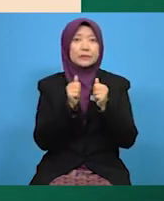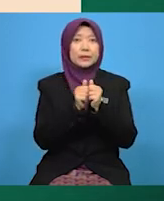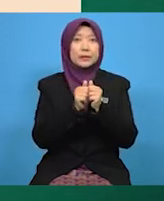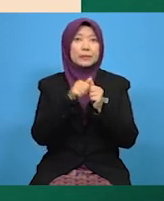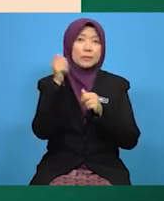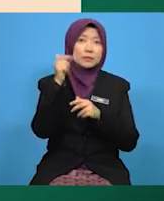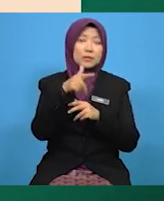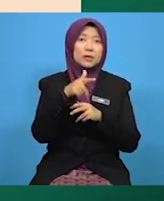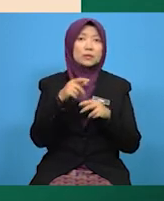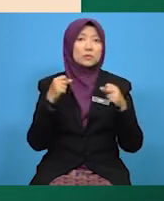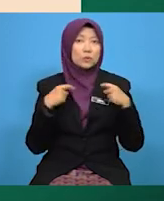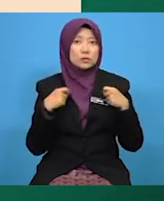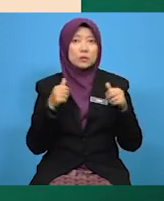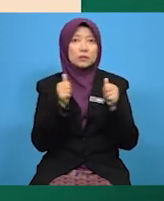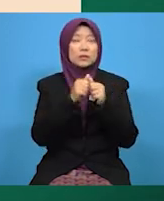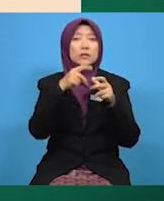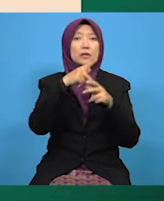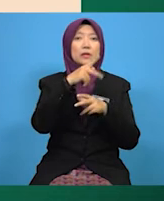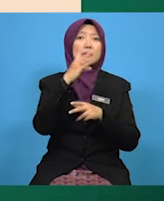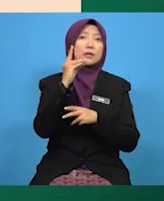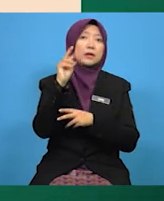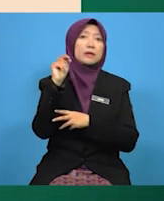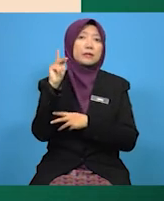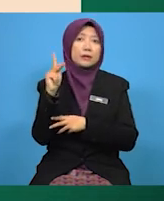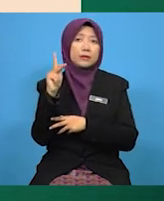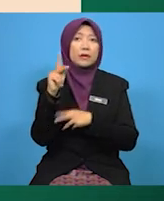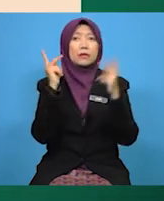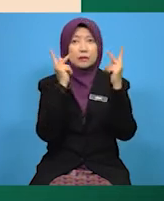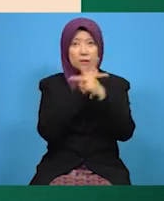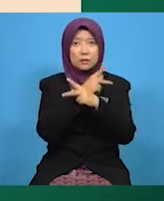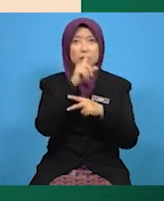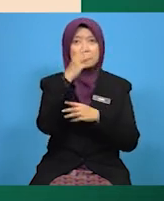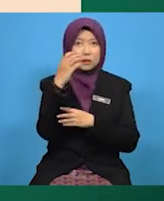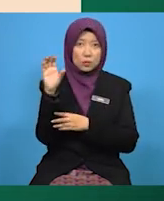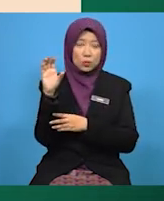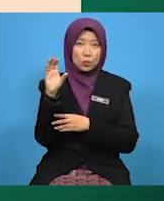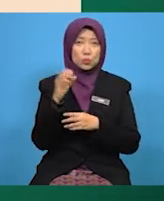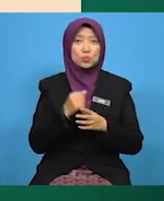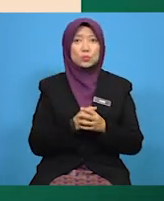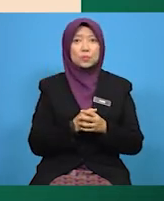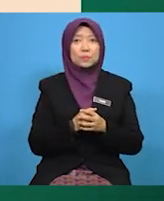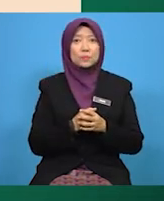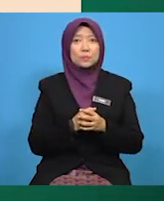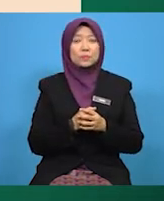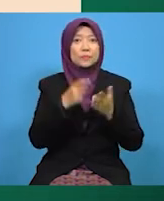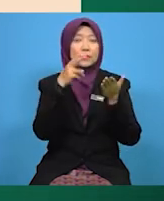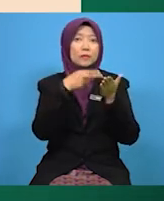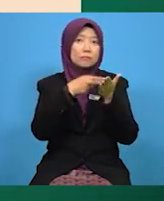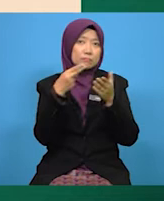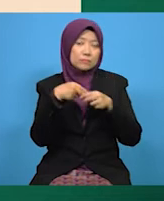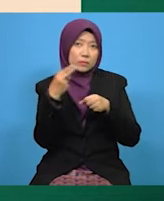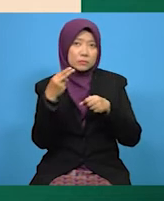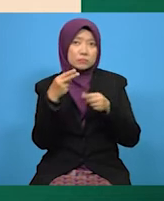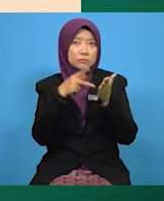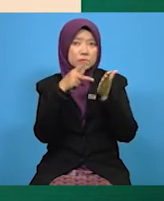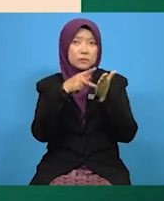perbelanjaan penggunaan swasta dengan keluaran dalam negara kasar dan didarabkan dengan 100. Hasil